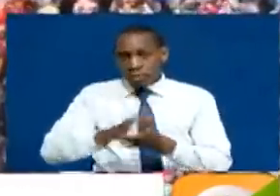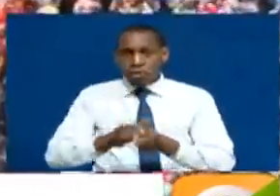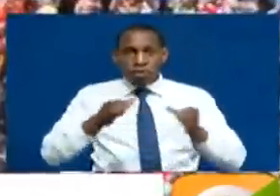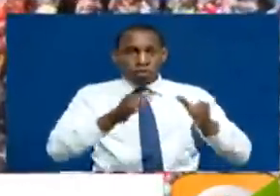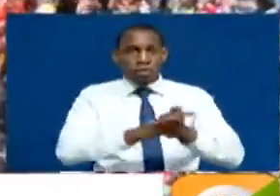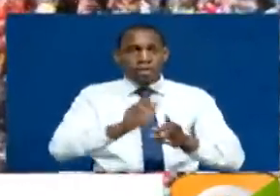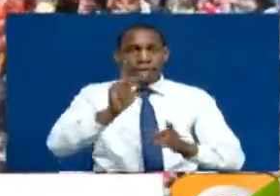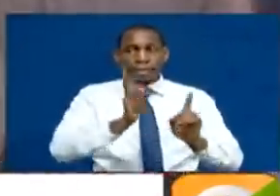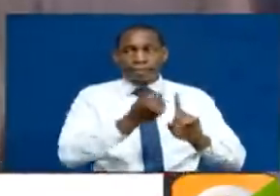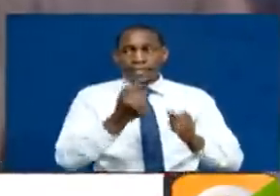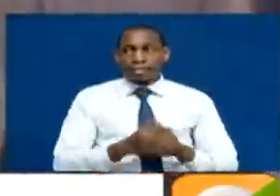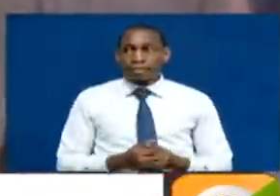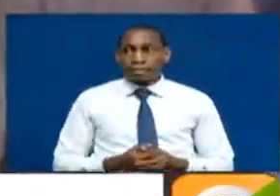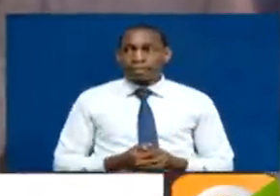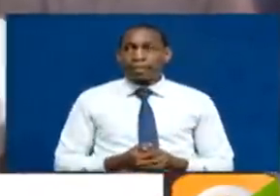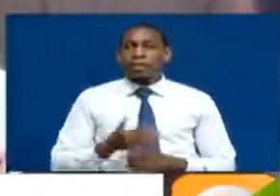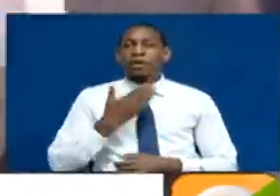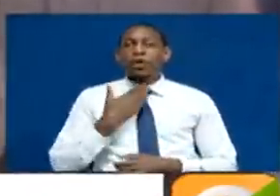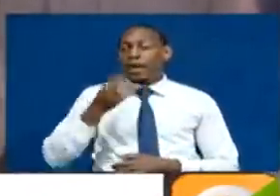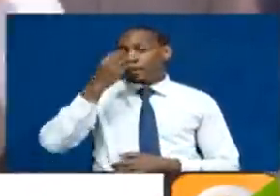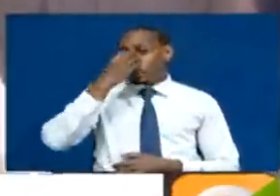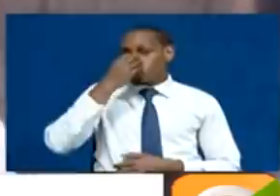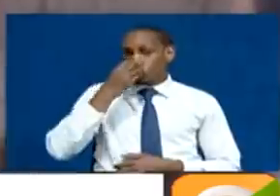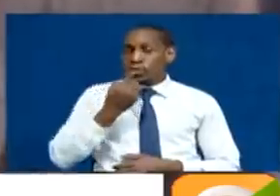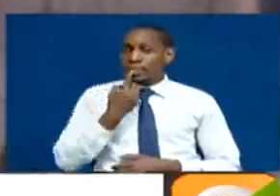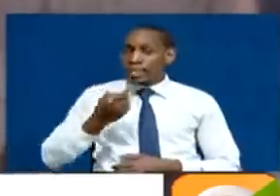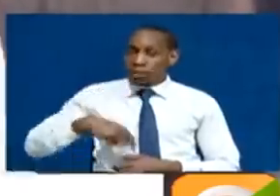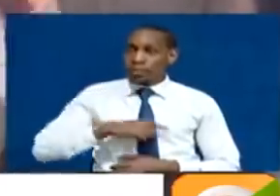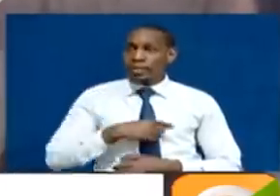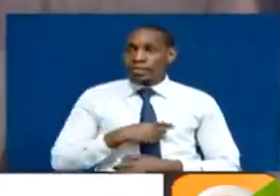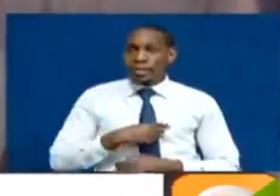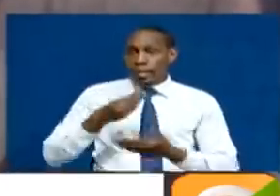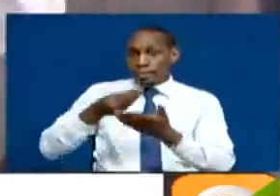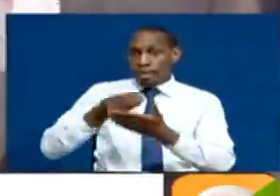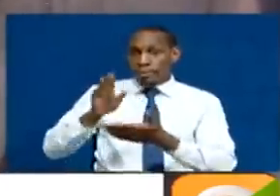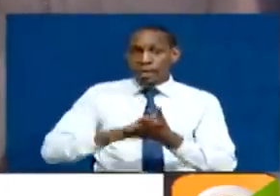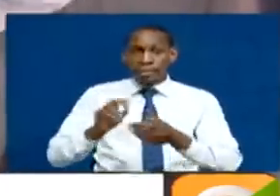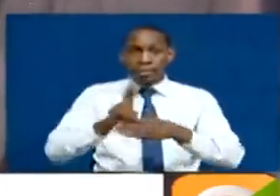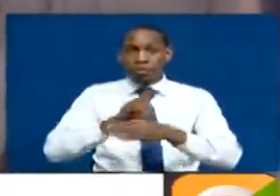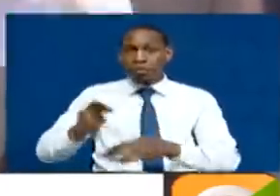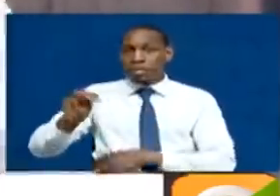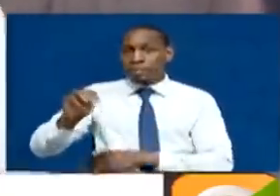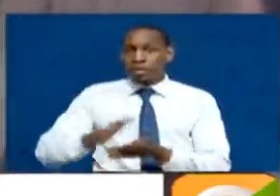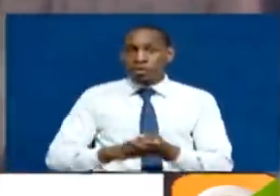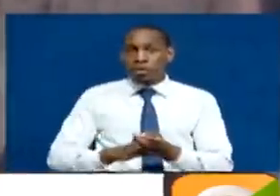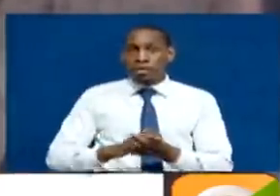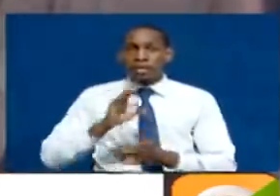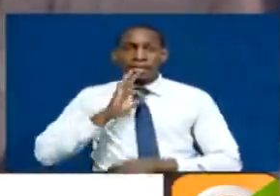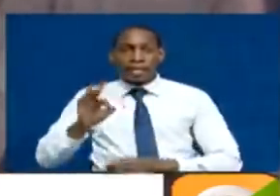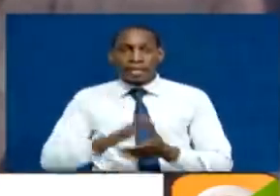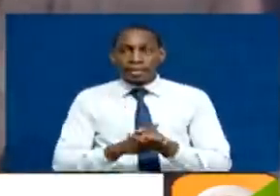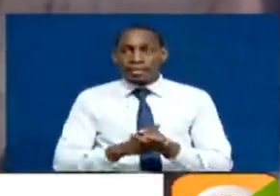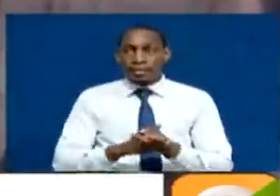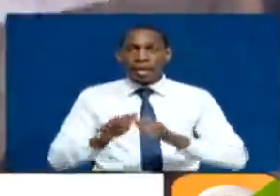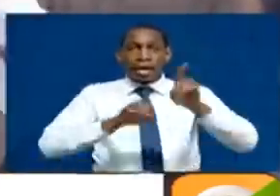muungano wa Kenya Kwanza. Tunataka William Ruto atueleze pesa ambayo ametumia milioni 300 ya